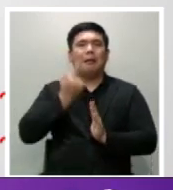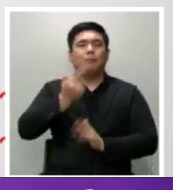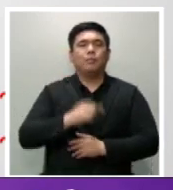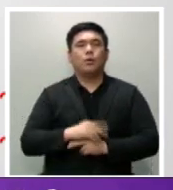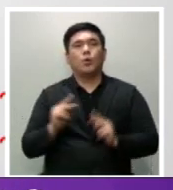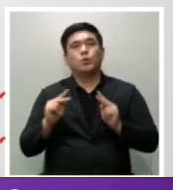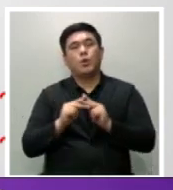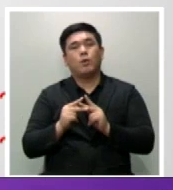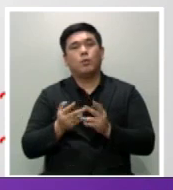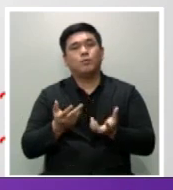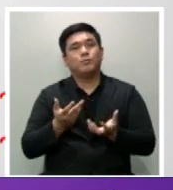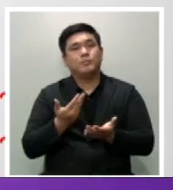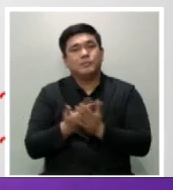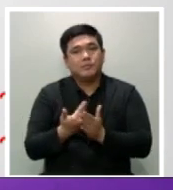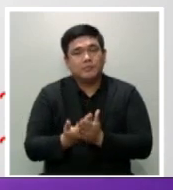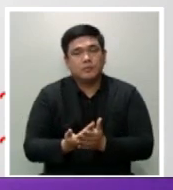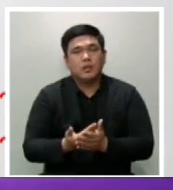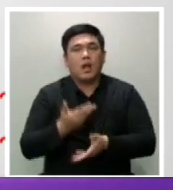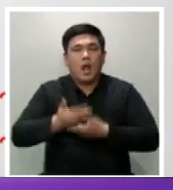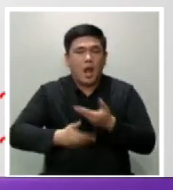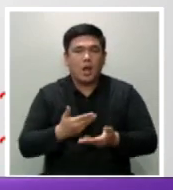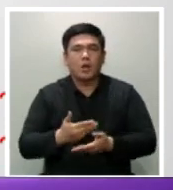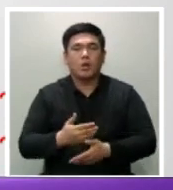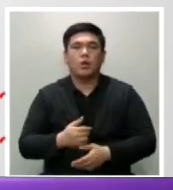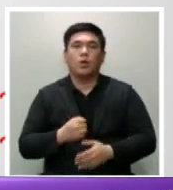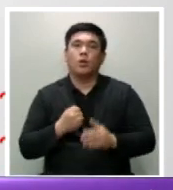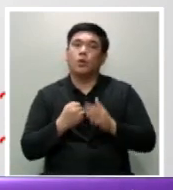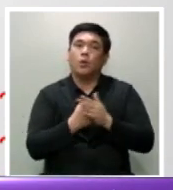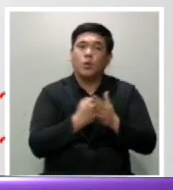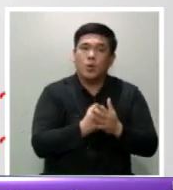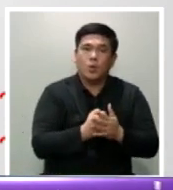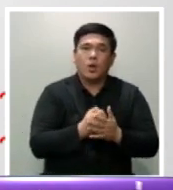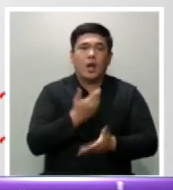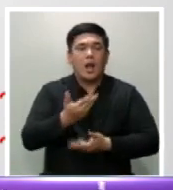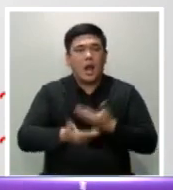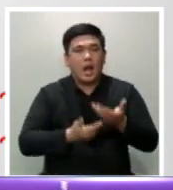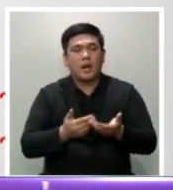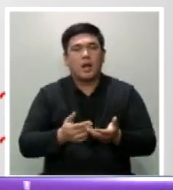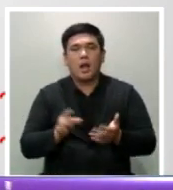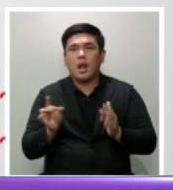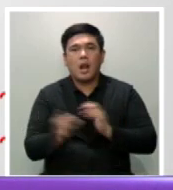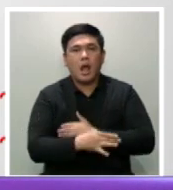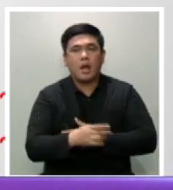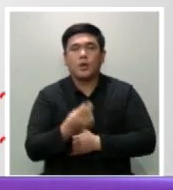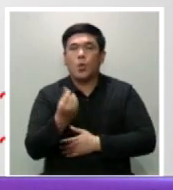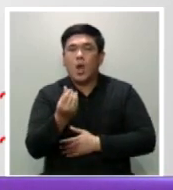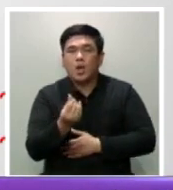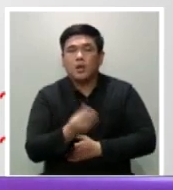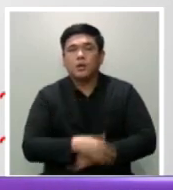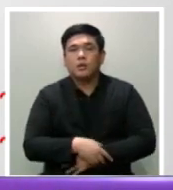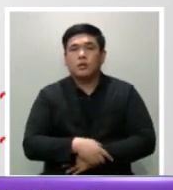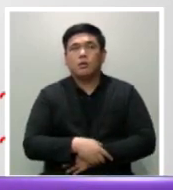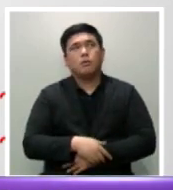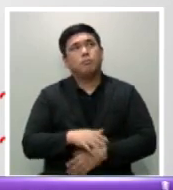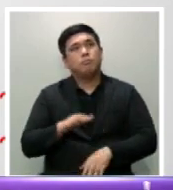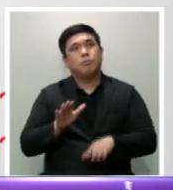ณิชย์รัฐมนตรีพาณิชย์ยืนยันในที่ประชุมว่าเขาจะตอบโต้การค้ารุนแรงถามว่าเท่าไห